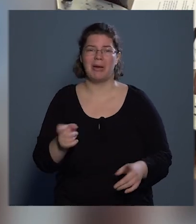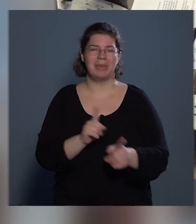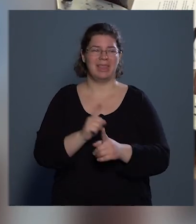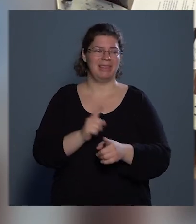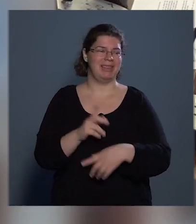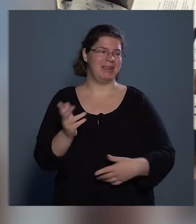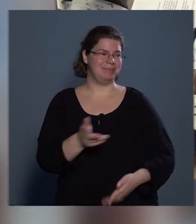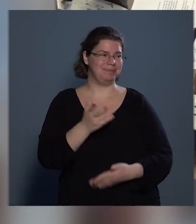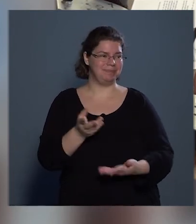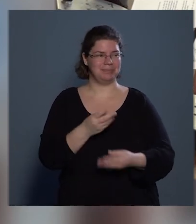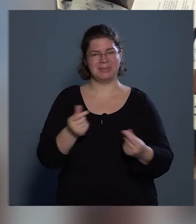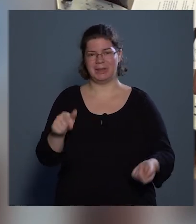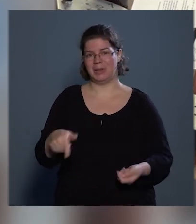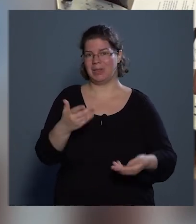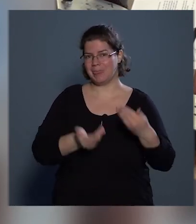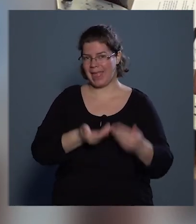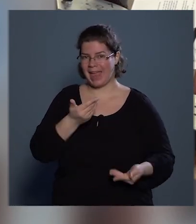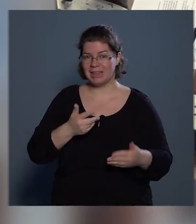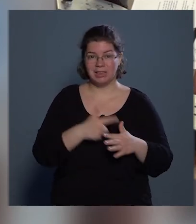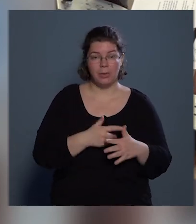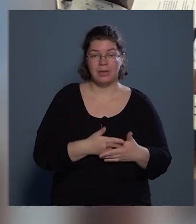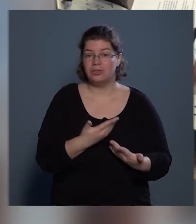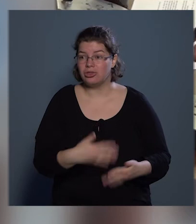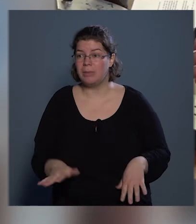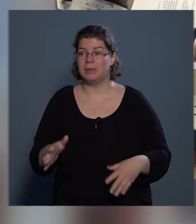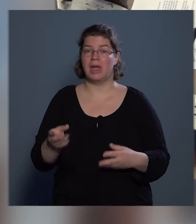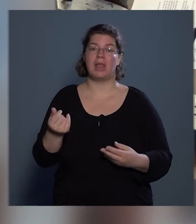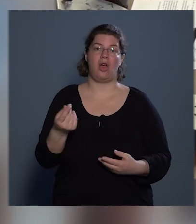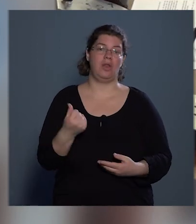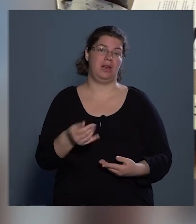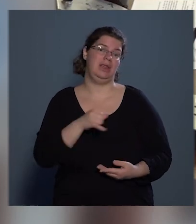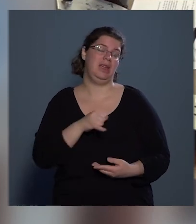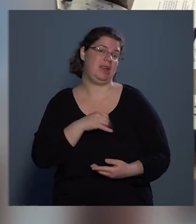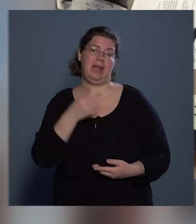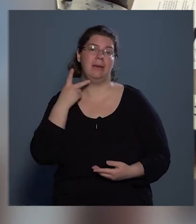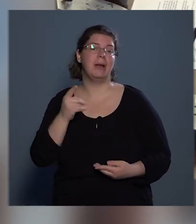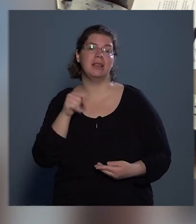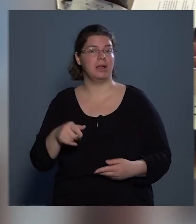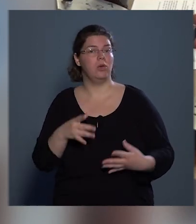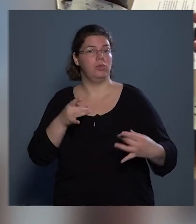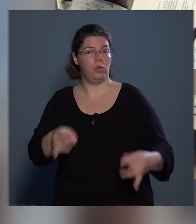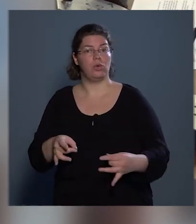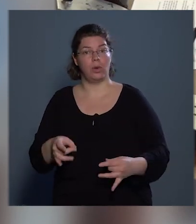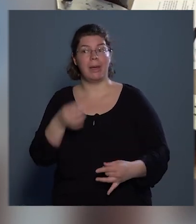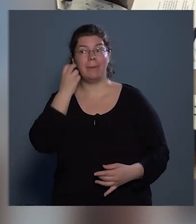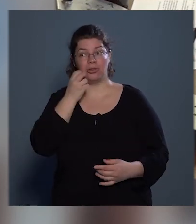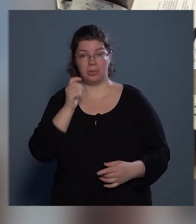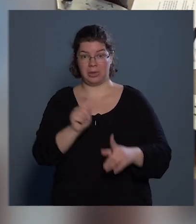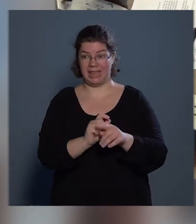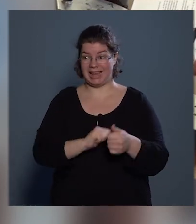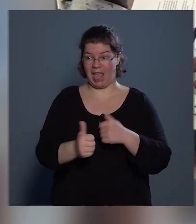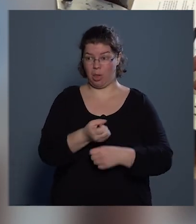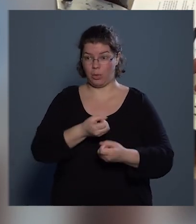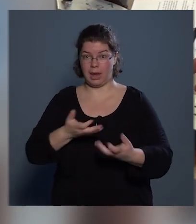módon tárgyalt dolgot, tehát semmiféle anyag érdeke nem látszik, hogy fűződne Pest Erzsébetnek egy ilyen jellegű előterjesztésnél,